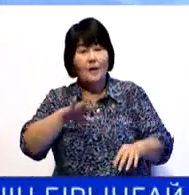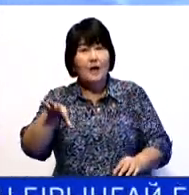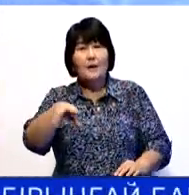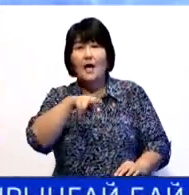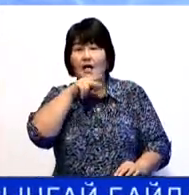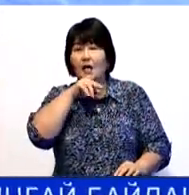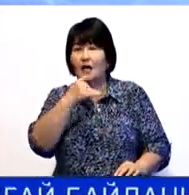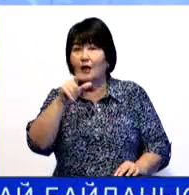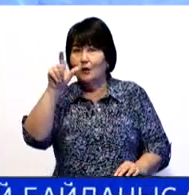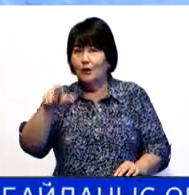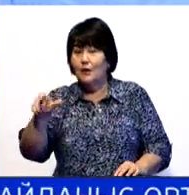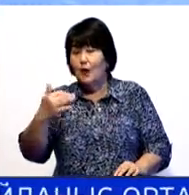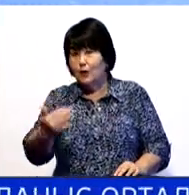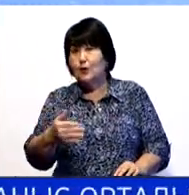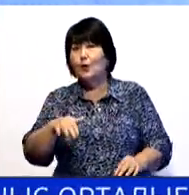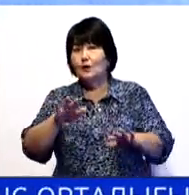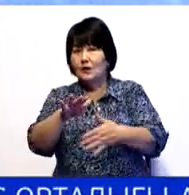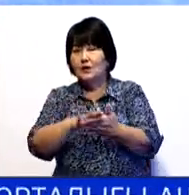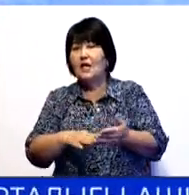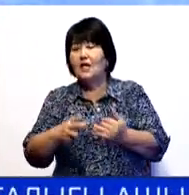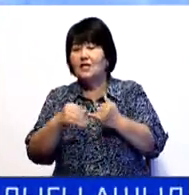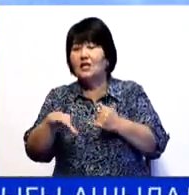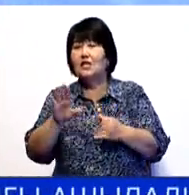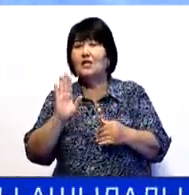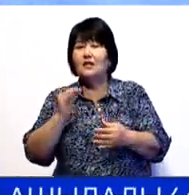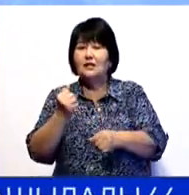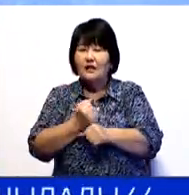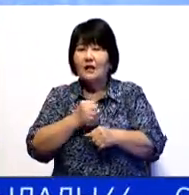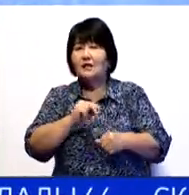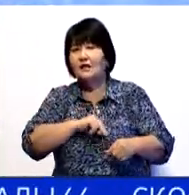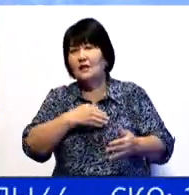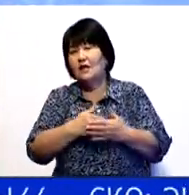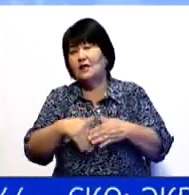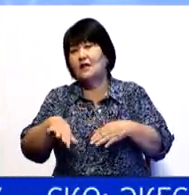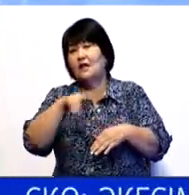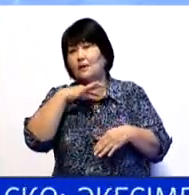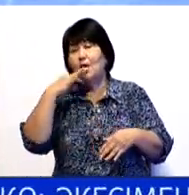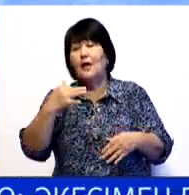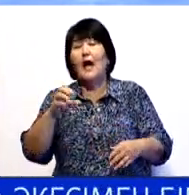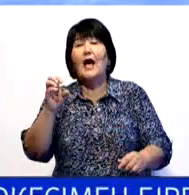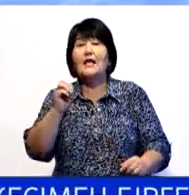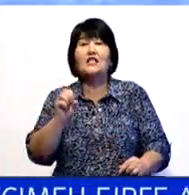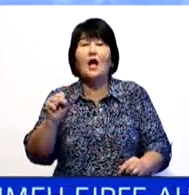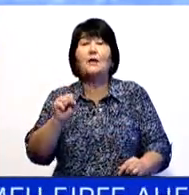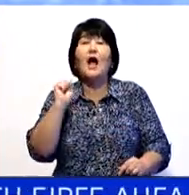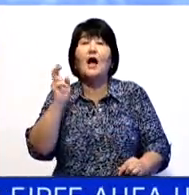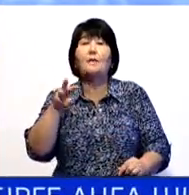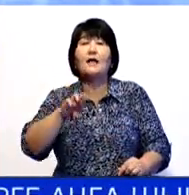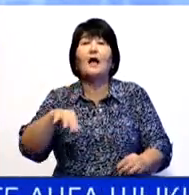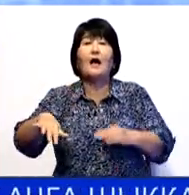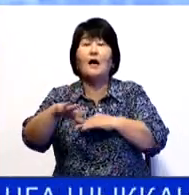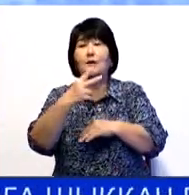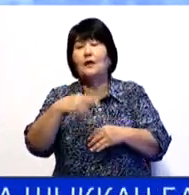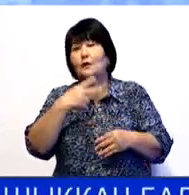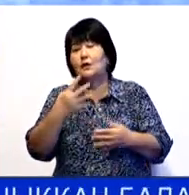ұлтының азаматтары. Қазірде сол жолды жалғап, жерандадан ризық терген ағайындар баршылық. Әріптесім Елжас Әбділда Ақмая алқабын аралап,